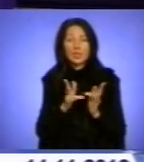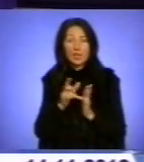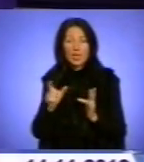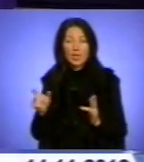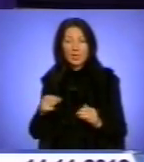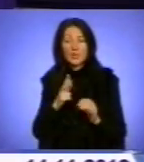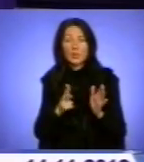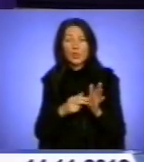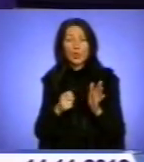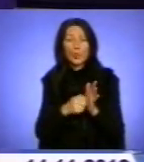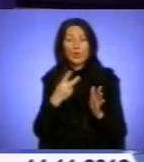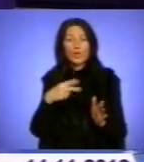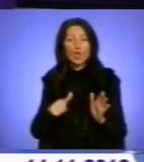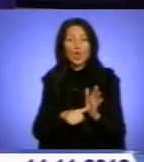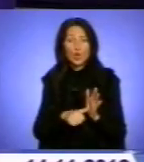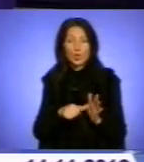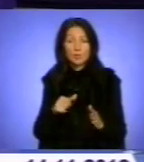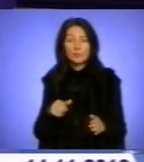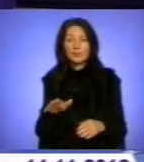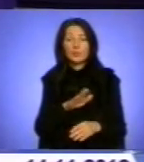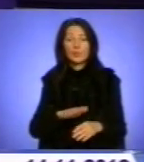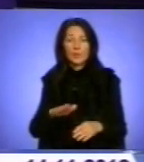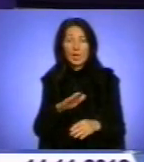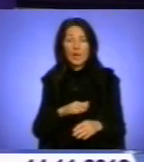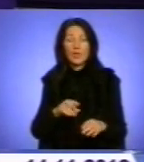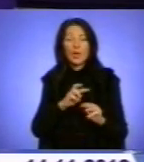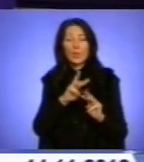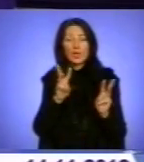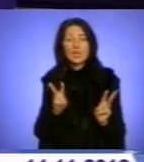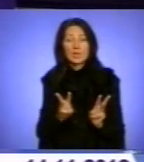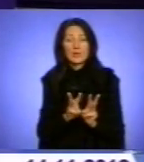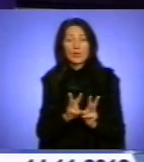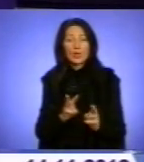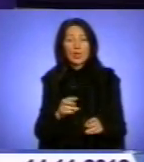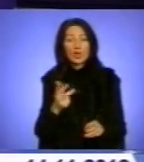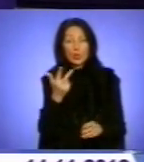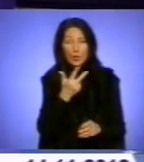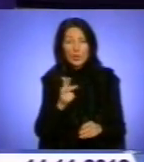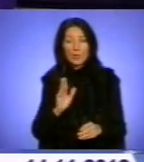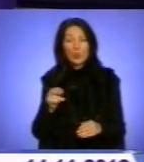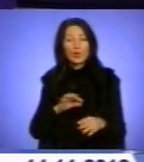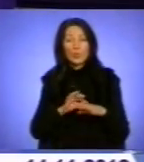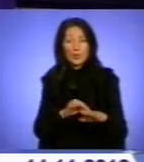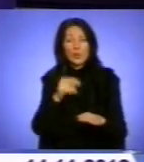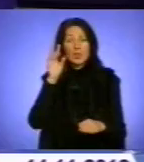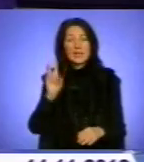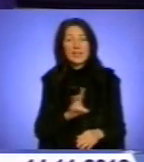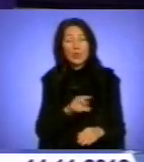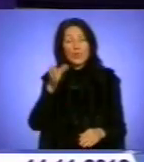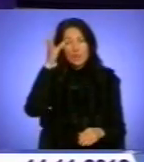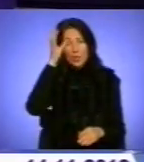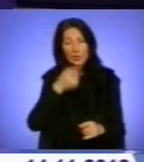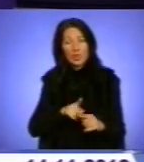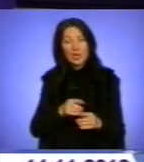З 18 по 26 листопада на парафії Пресвятої Тройці будуть проводити церковні науки, на яких запрошуватимуть священиків з